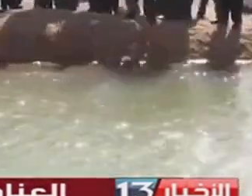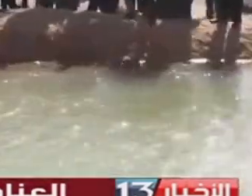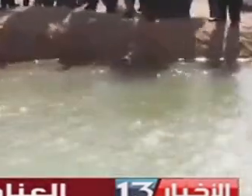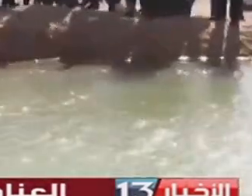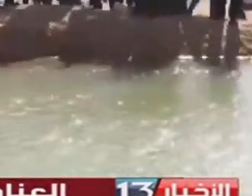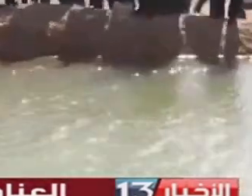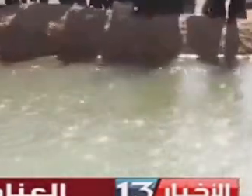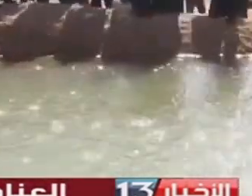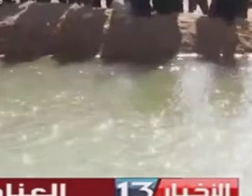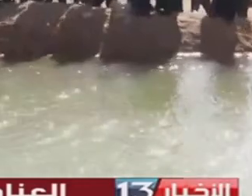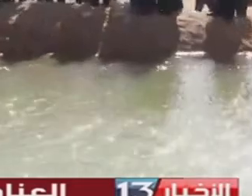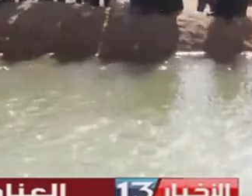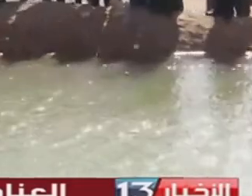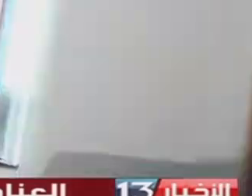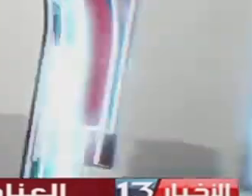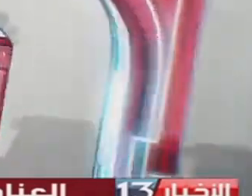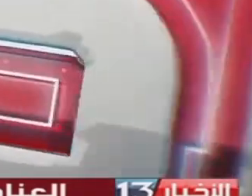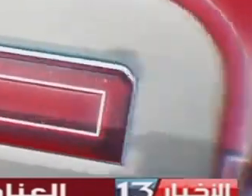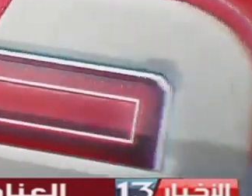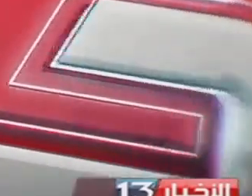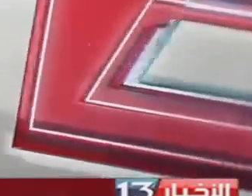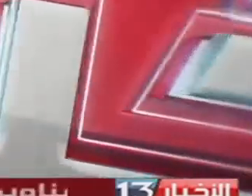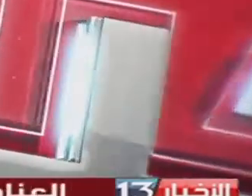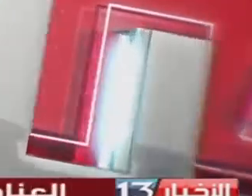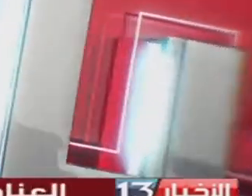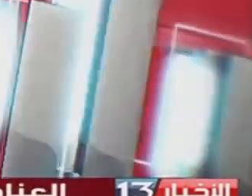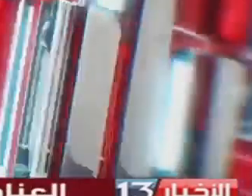وفاة وعدد من الجرحى.